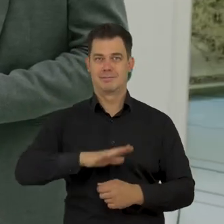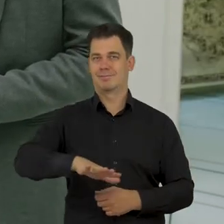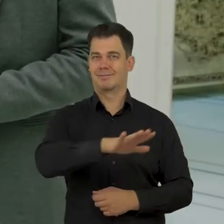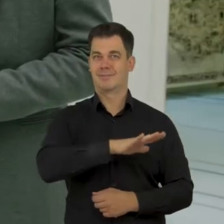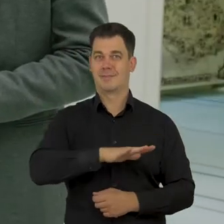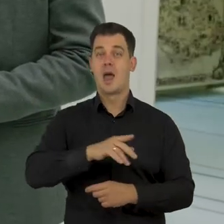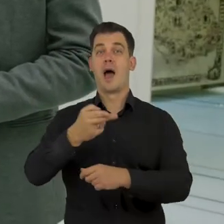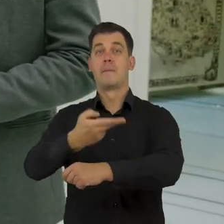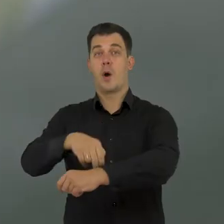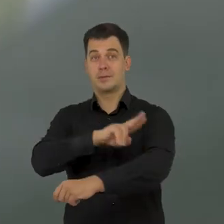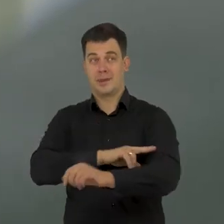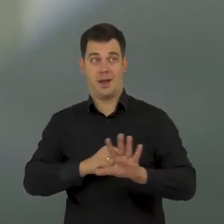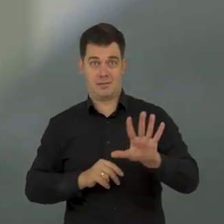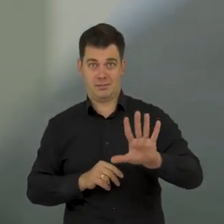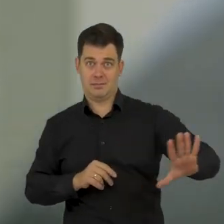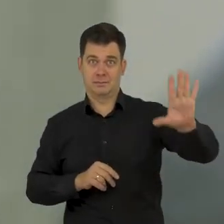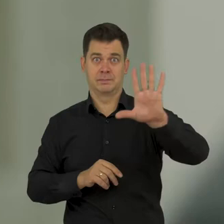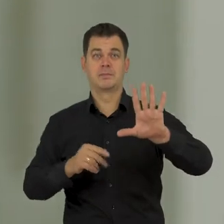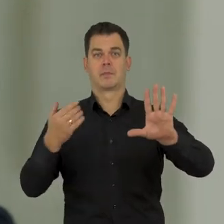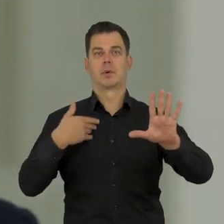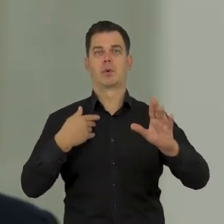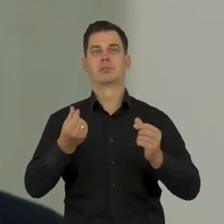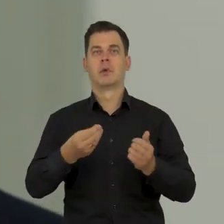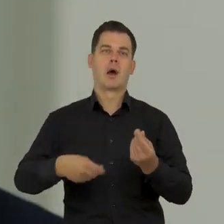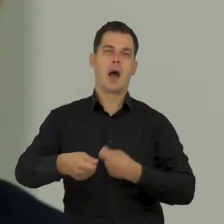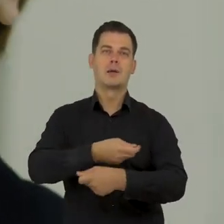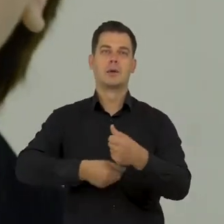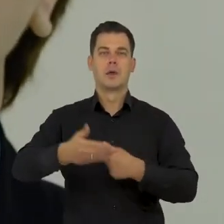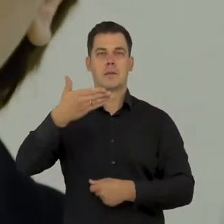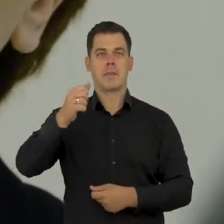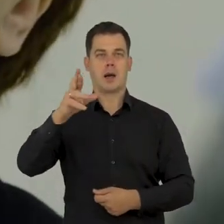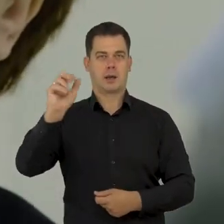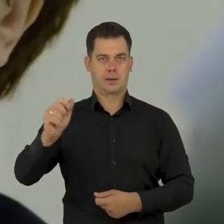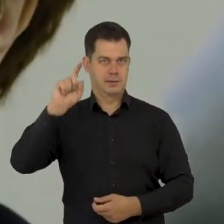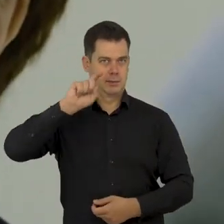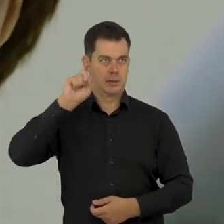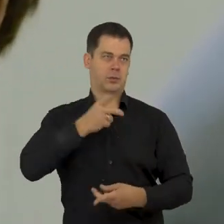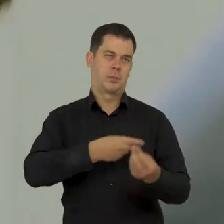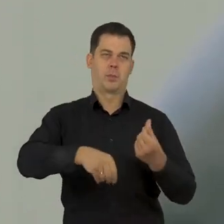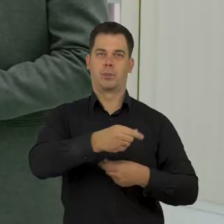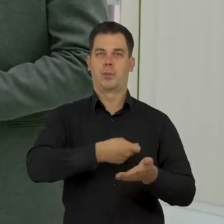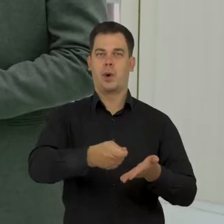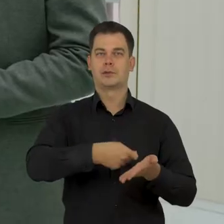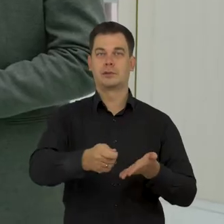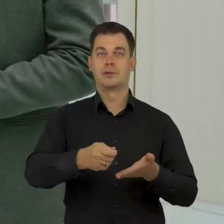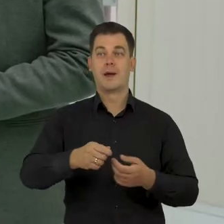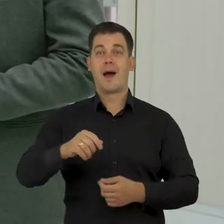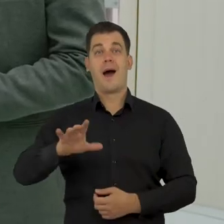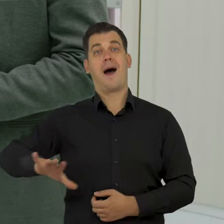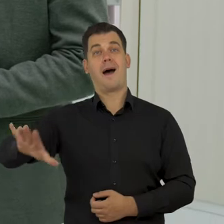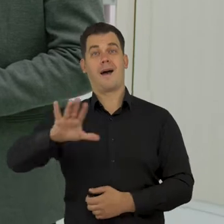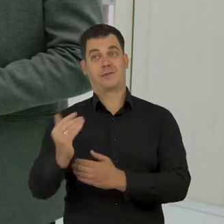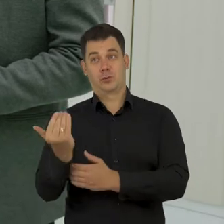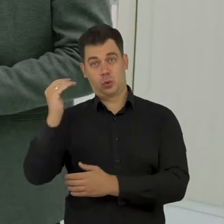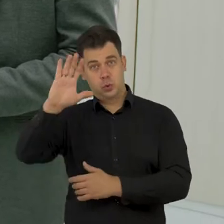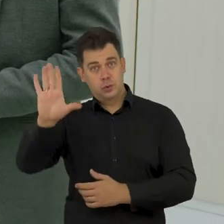jeszcze koronami. Jeżeli ktoś mieszkał w Poznańskiem, no to jeszcze przejściowo posługiwał się marką